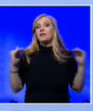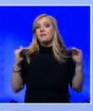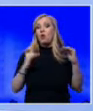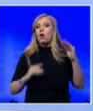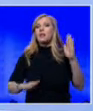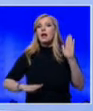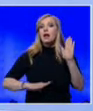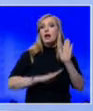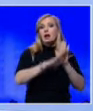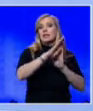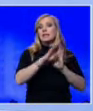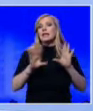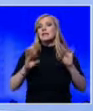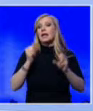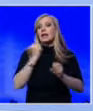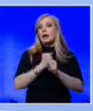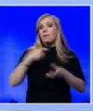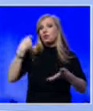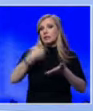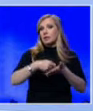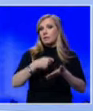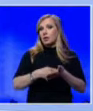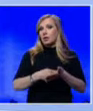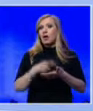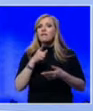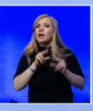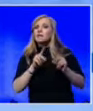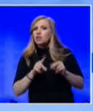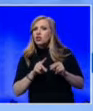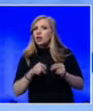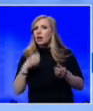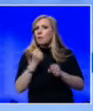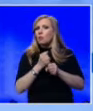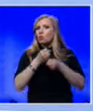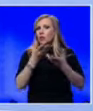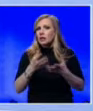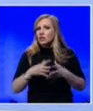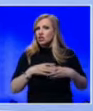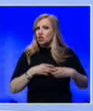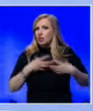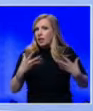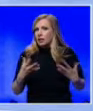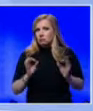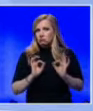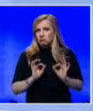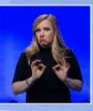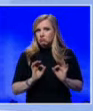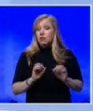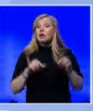ръст на средната работна заплата. Казвате, това, че работодателите са щедри. Това ли казвате? Това ли означава?